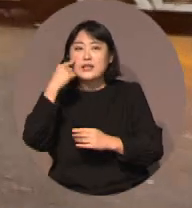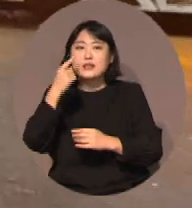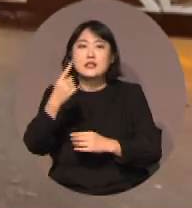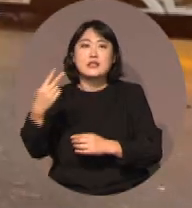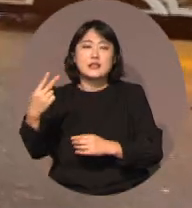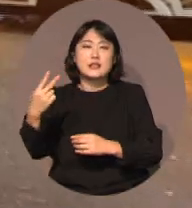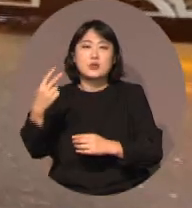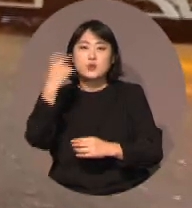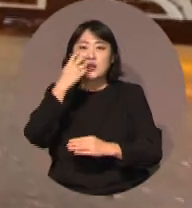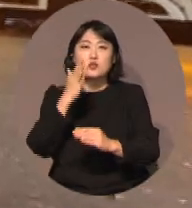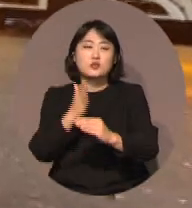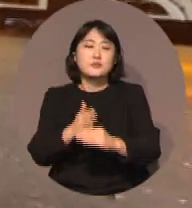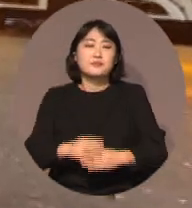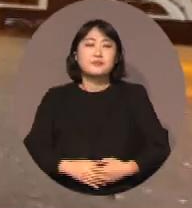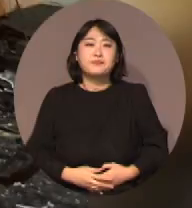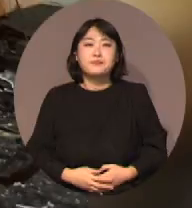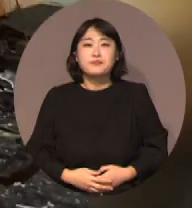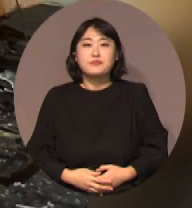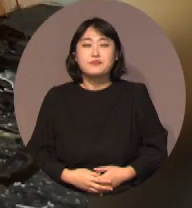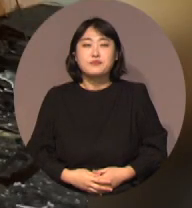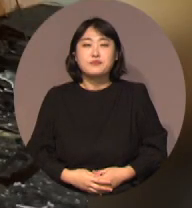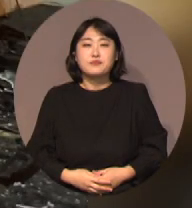사고 경위를 조사하고 있습니다